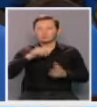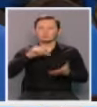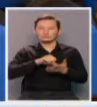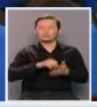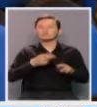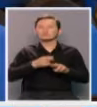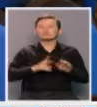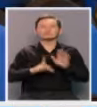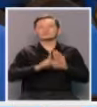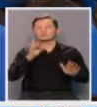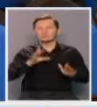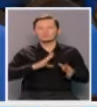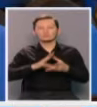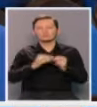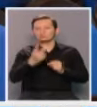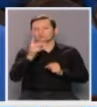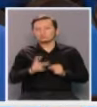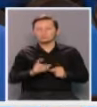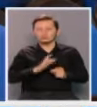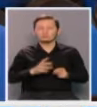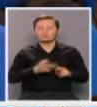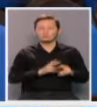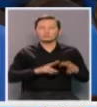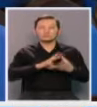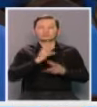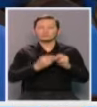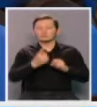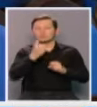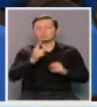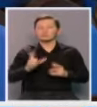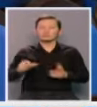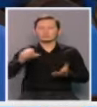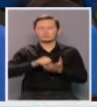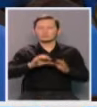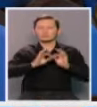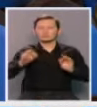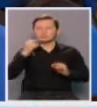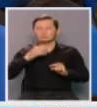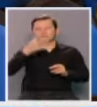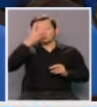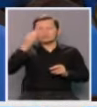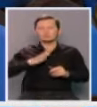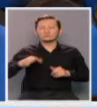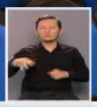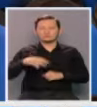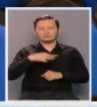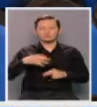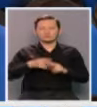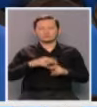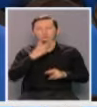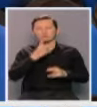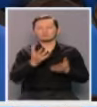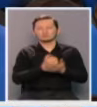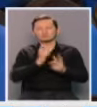и выбрали из каждой номинации по 2 человека. Учитывая, что один участник хорошо выступил на давно забытом кылкубызе, мы и ему